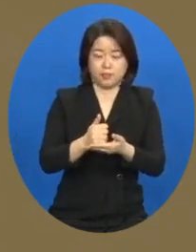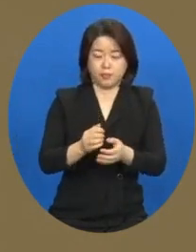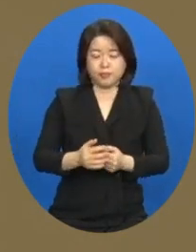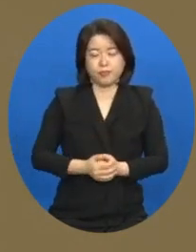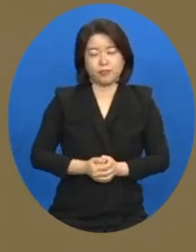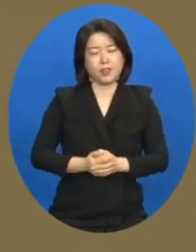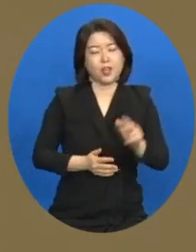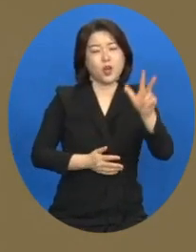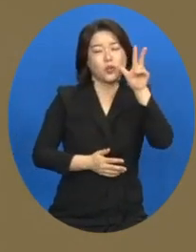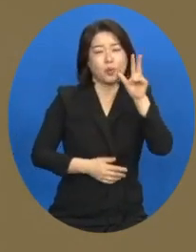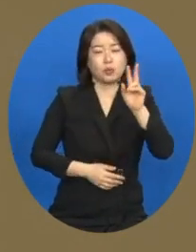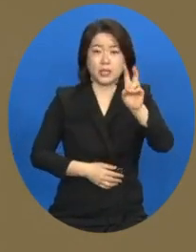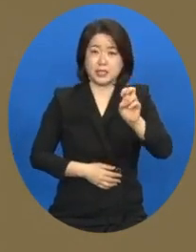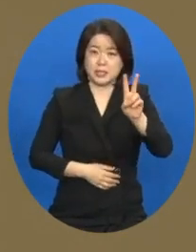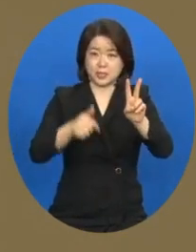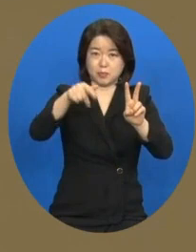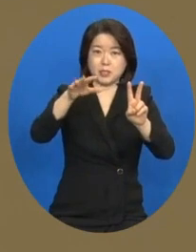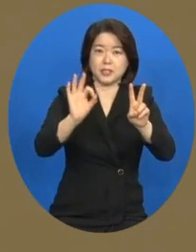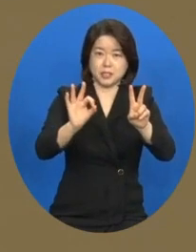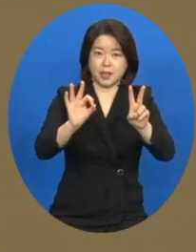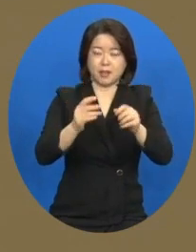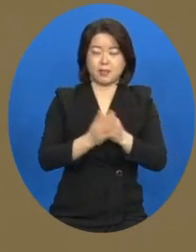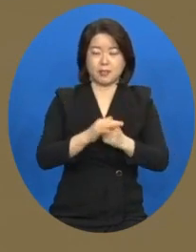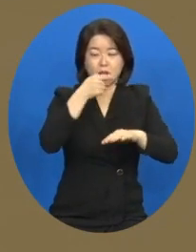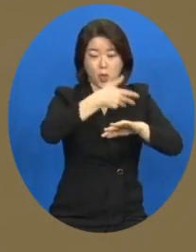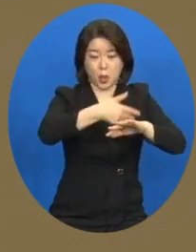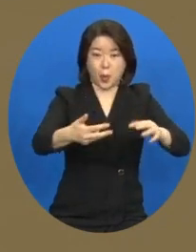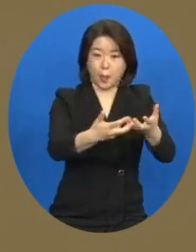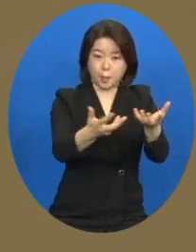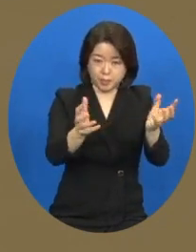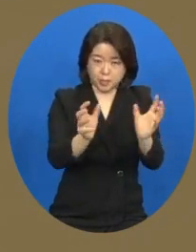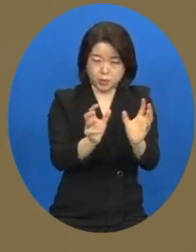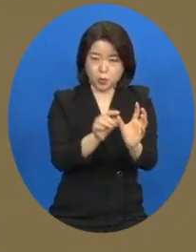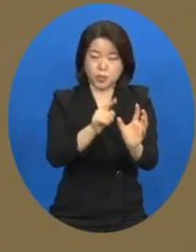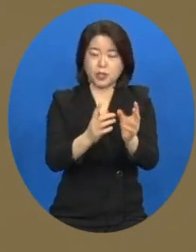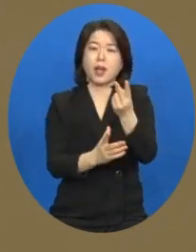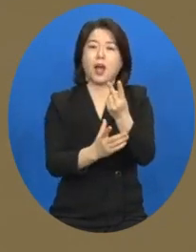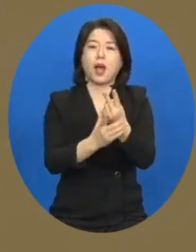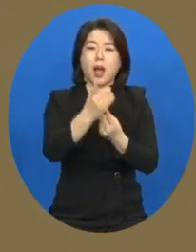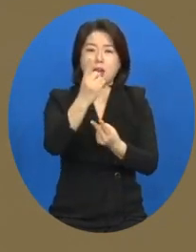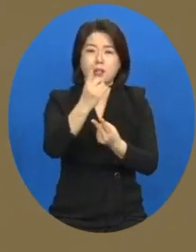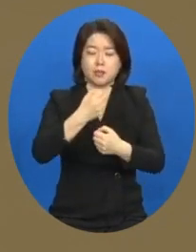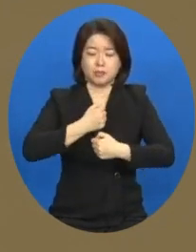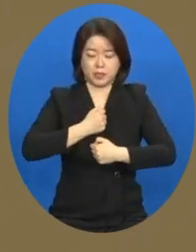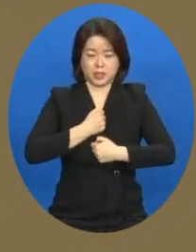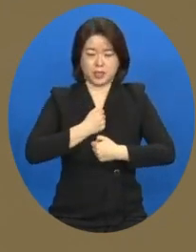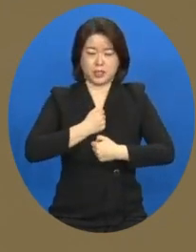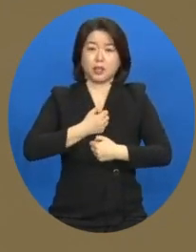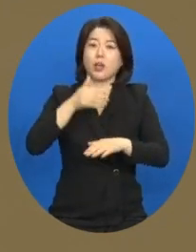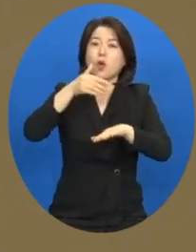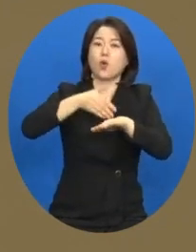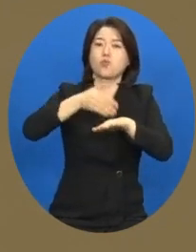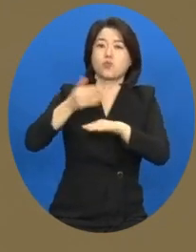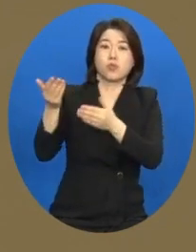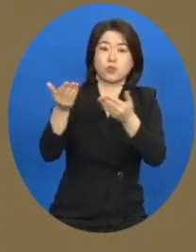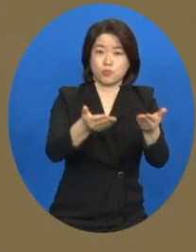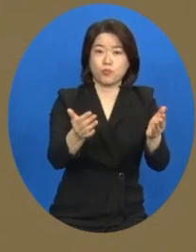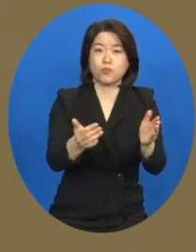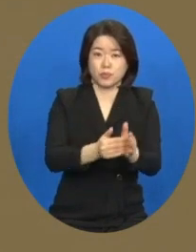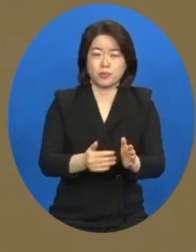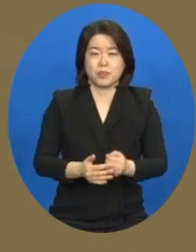여호수아 22장에서는 민족이 하나됨을 지키는 훈련을 시키셨어요.